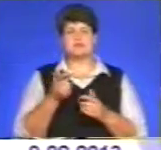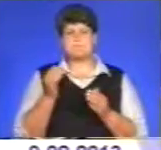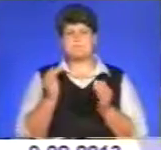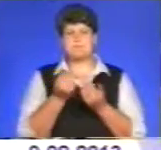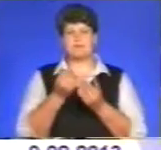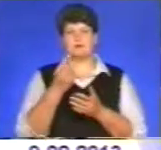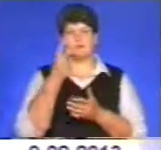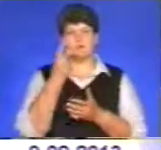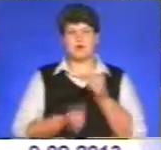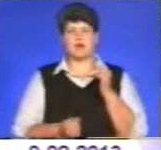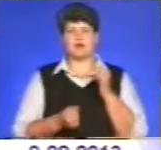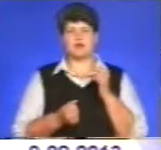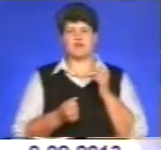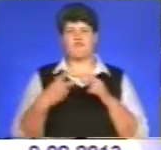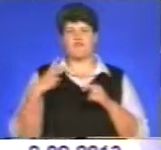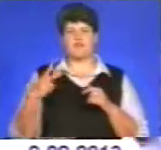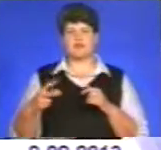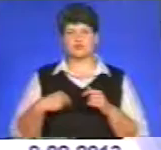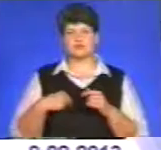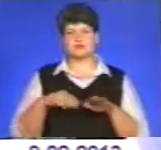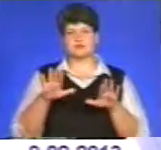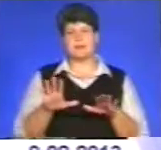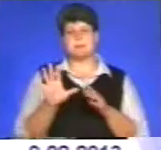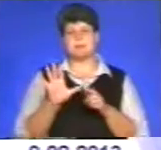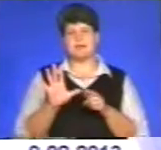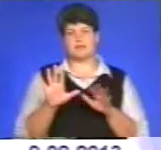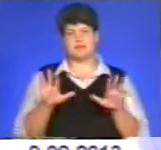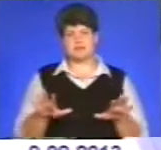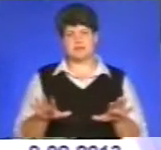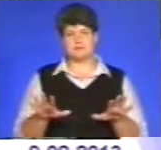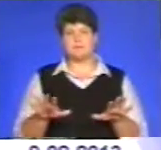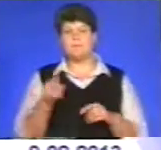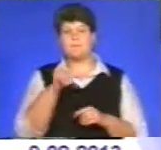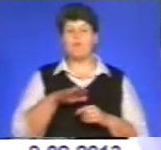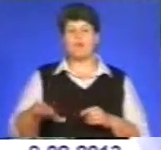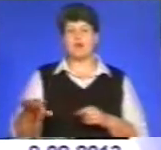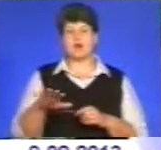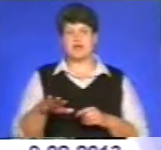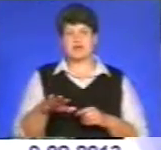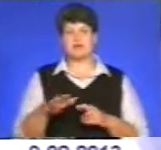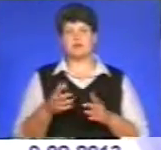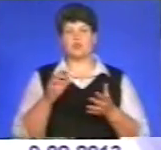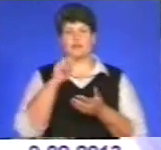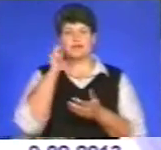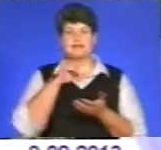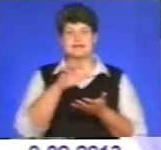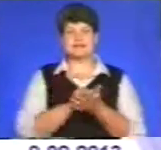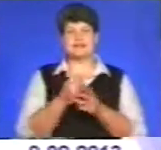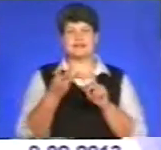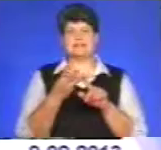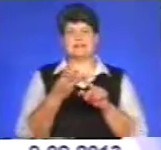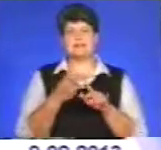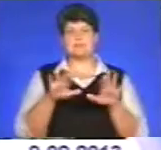він програв французькому спортсмену і посів 5-те місце. Але по країнам, Україна зайняла 3-те місце після Ізраїля,